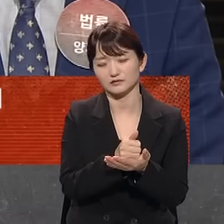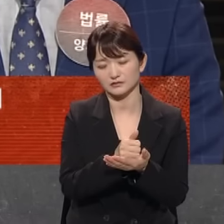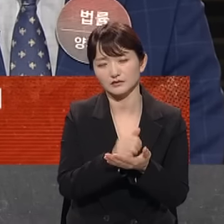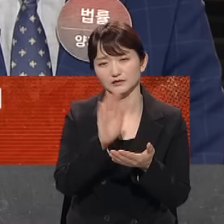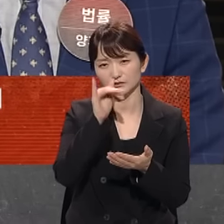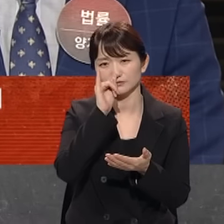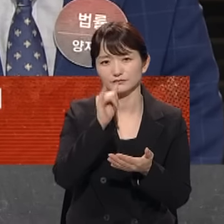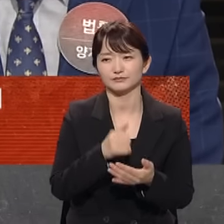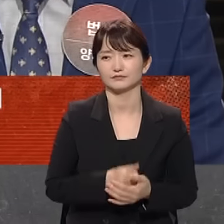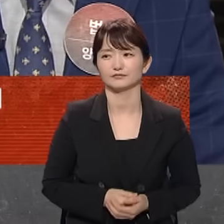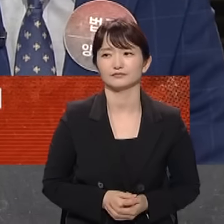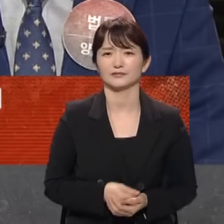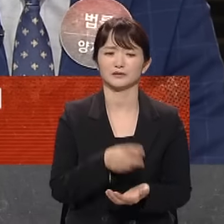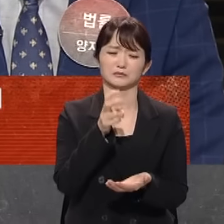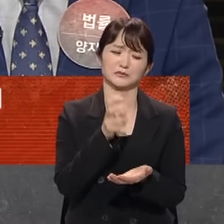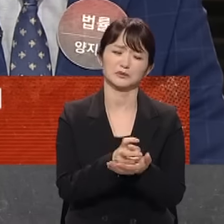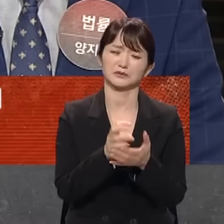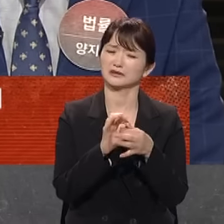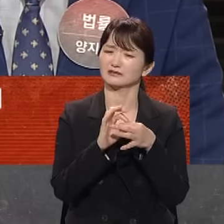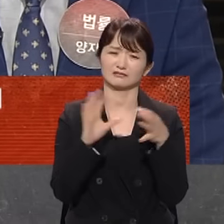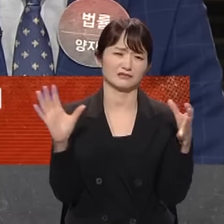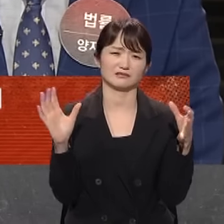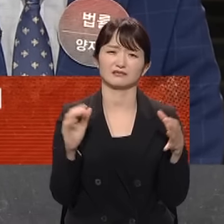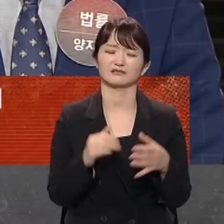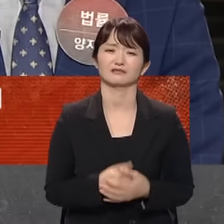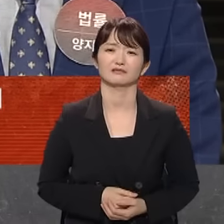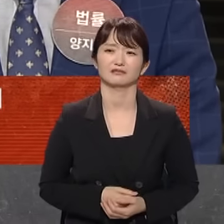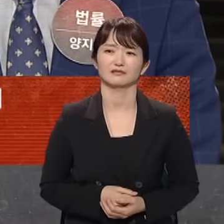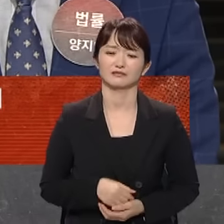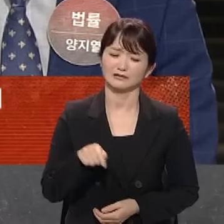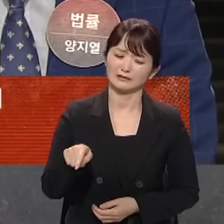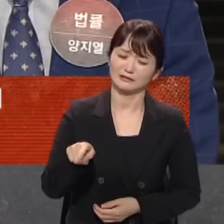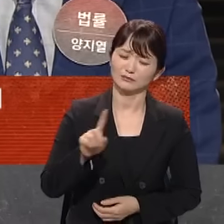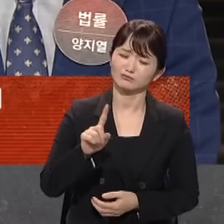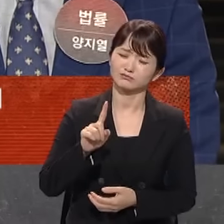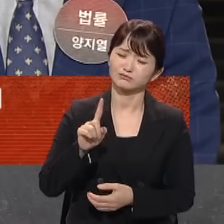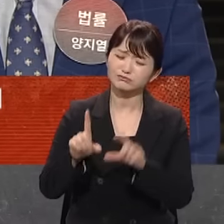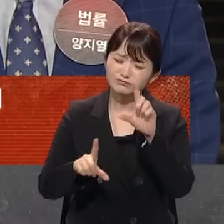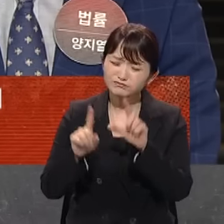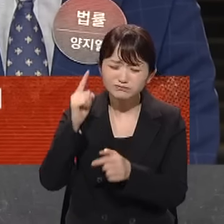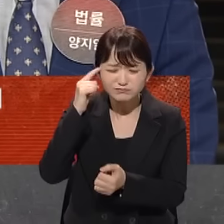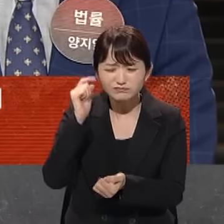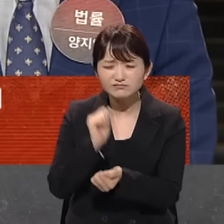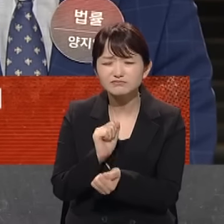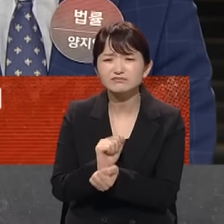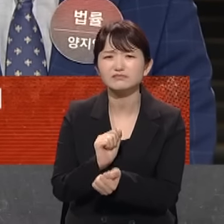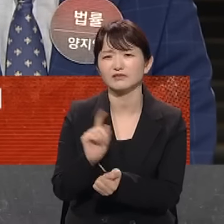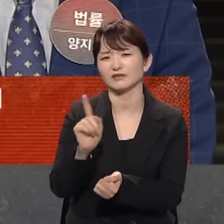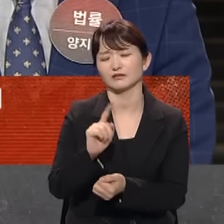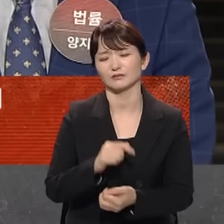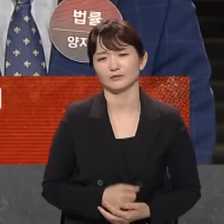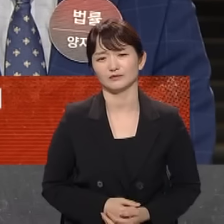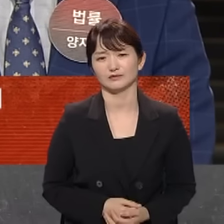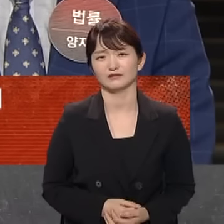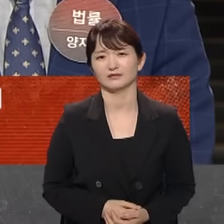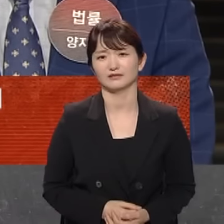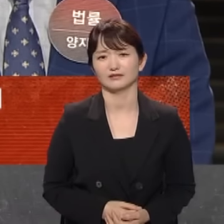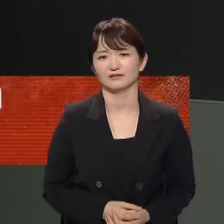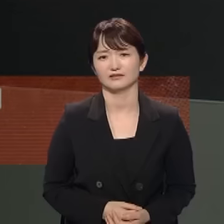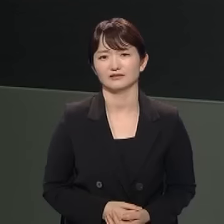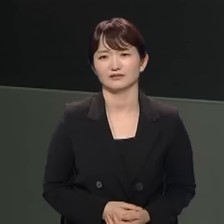하는데 법이 문제가 아니라 그러니까 저게 도대체 무슨 풍경입니까 대한민국에서 그러니까 말입니다.